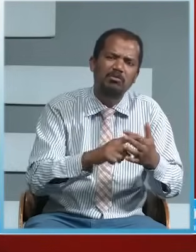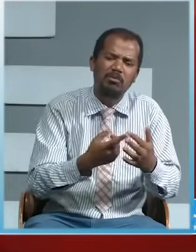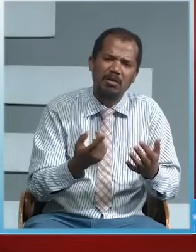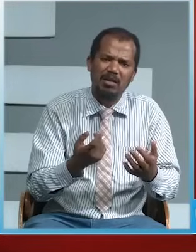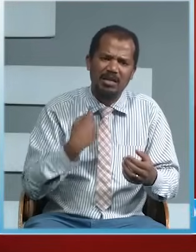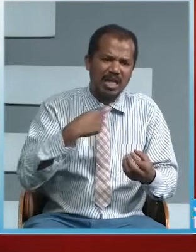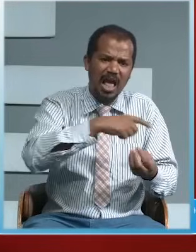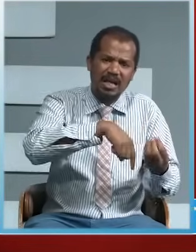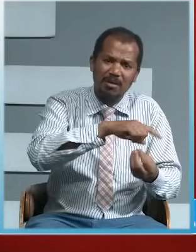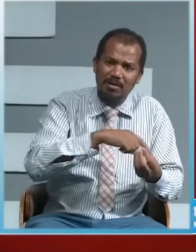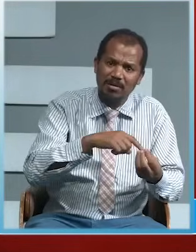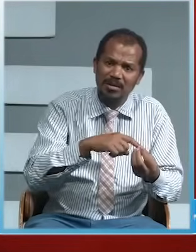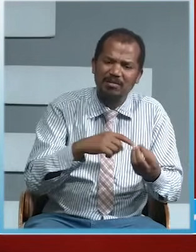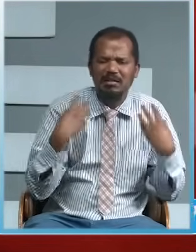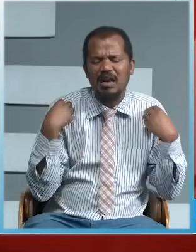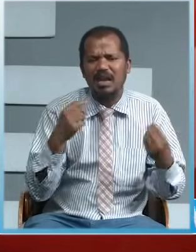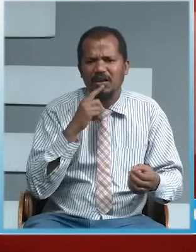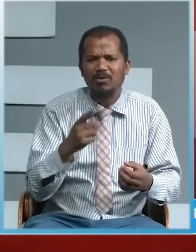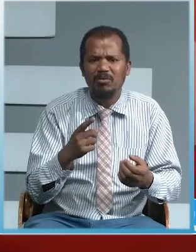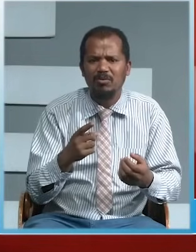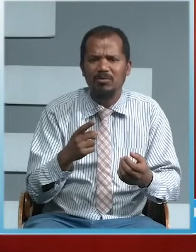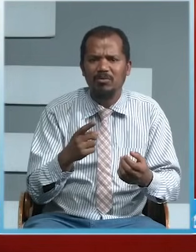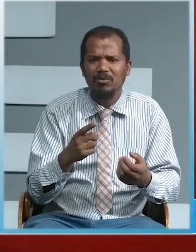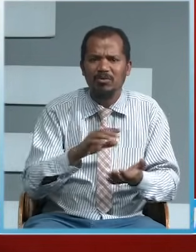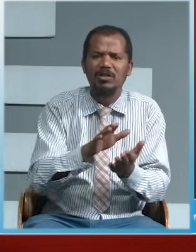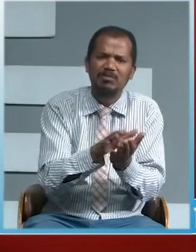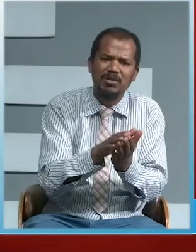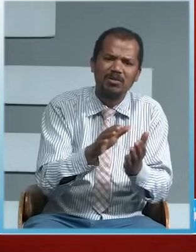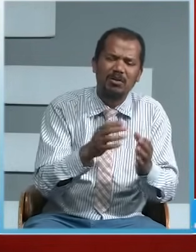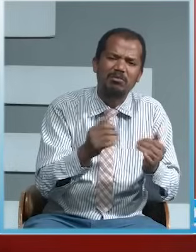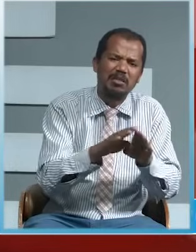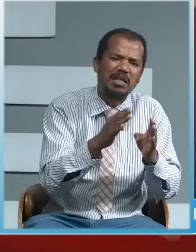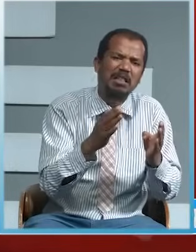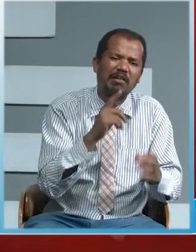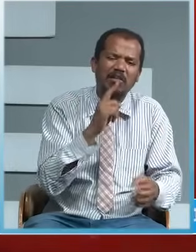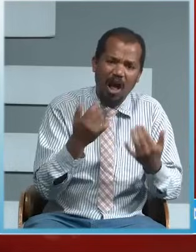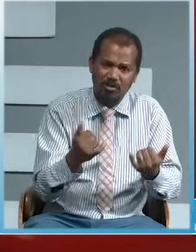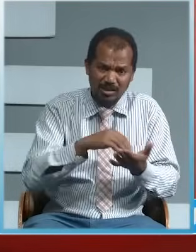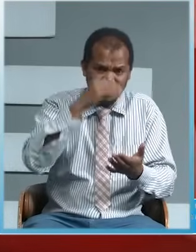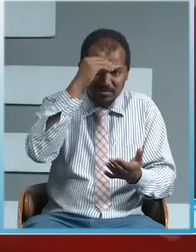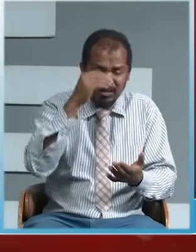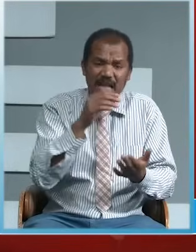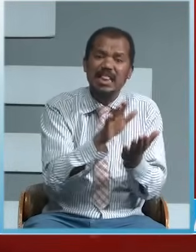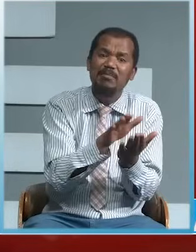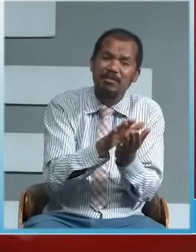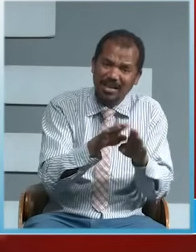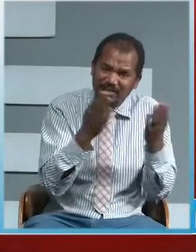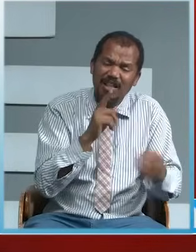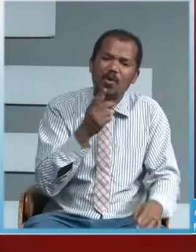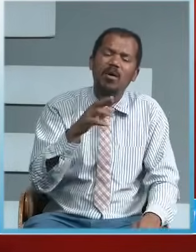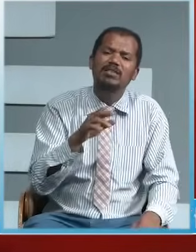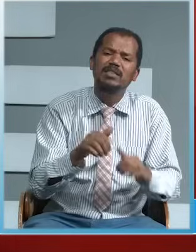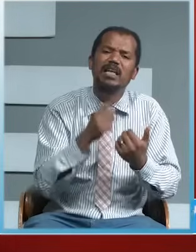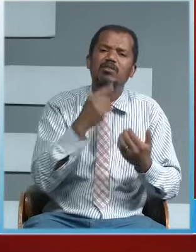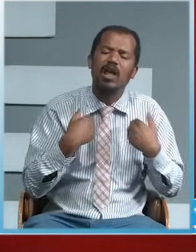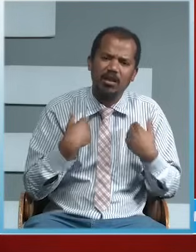ነው። አዎ፣ በእኛ አካባቢ ያለ ሁኔታሉ ደህና ነው። ከተማ ውስጥ ያሉት ትምህርት ቤት እየሰጡ ነው። እንዴት ነው ማለት አሁን ትምህርት ቤት ክፍት ነው